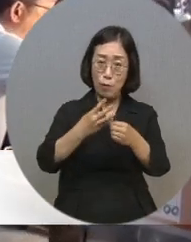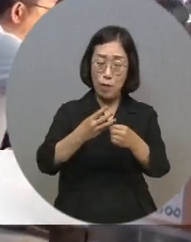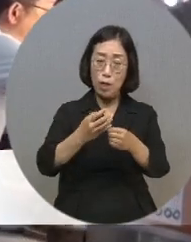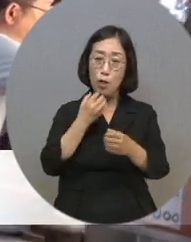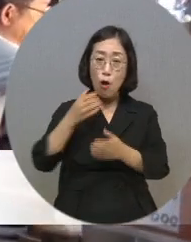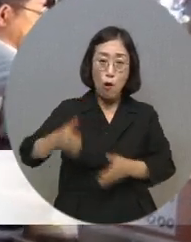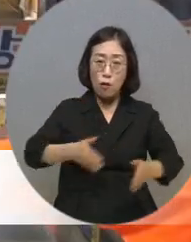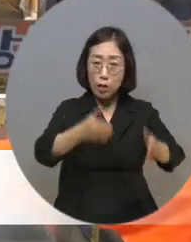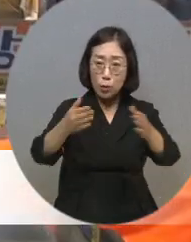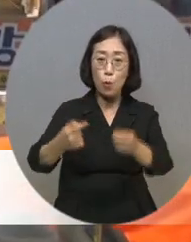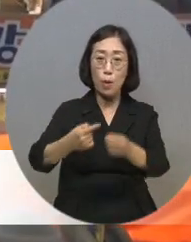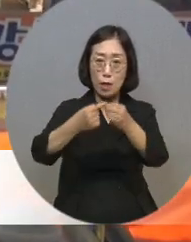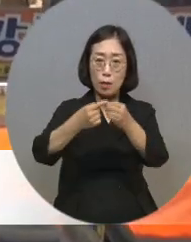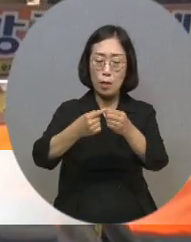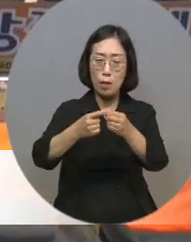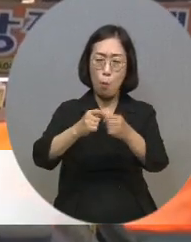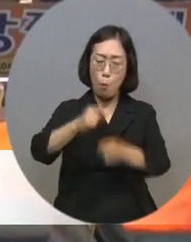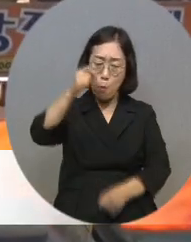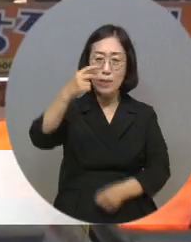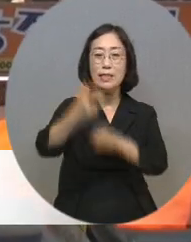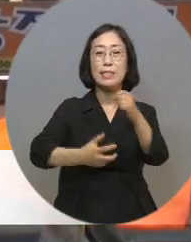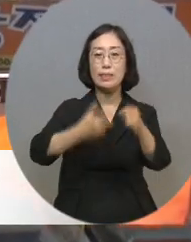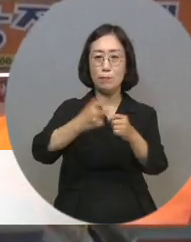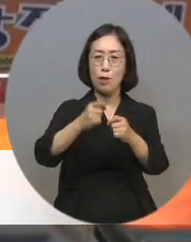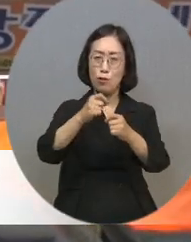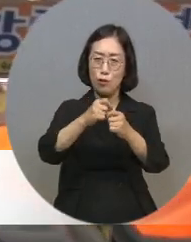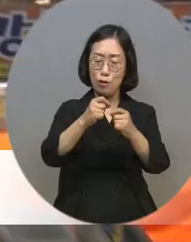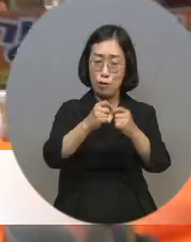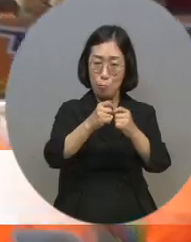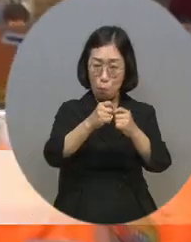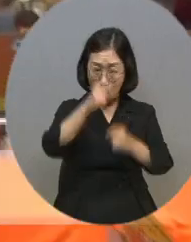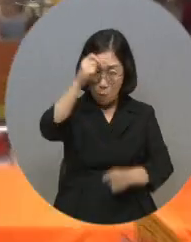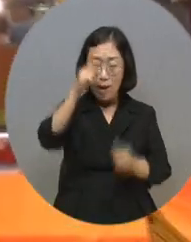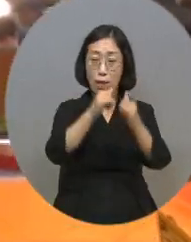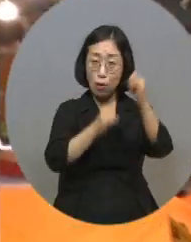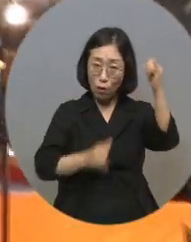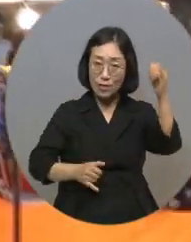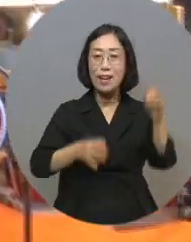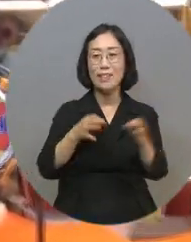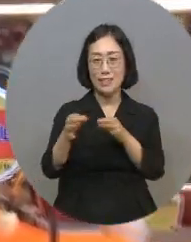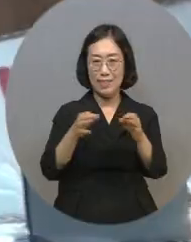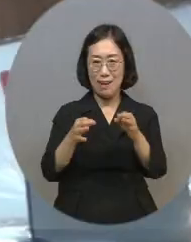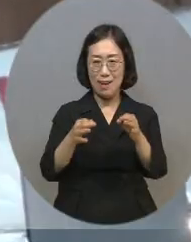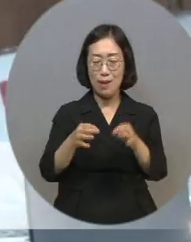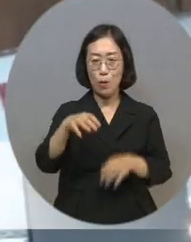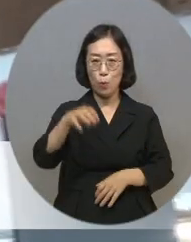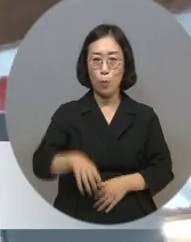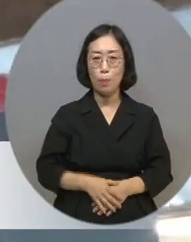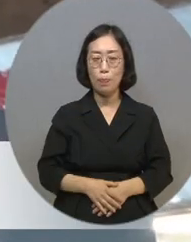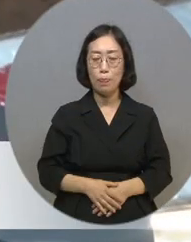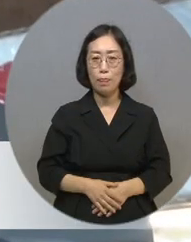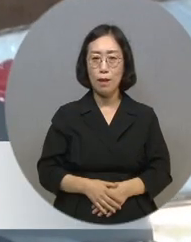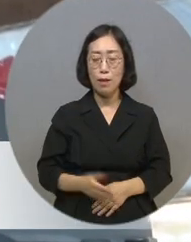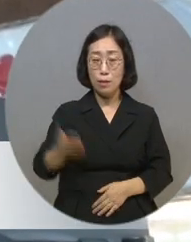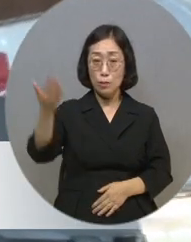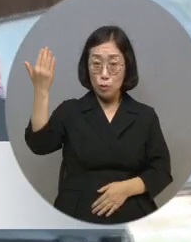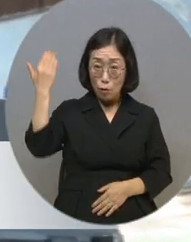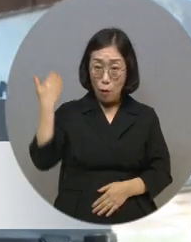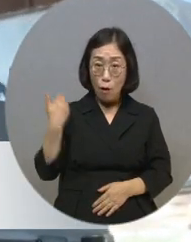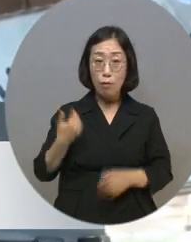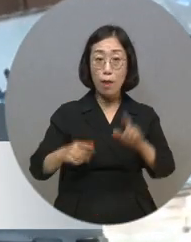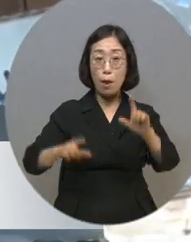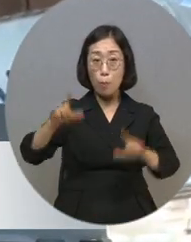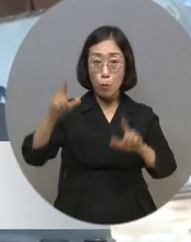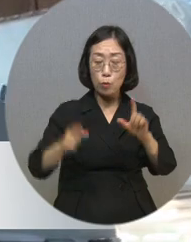70년의 역사를 지닌 매우 큰 규모의 전통시장으로 의정부 경제의 중심입니다. 네, 지난날부터